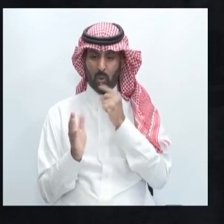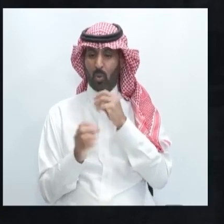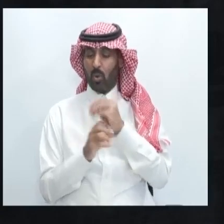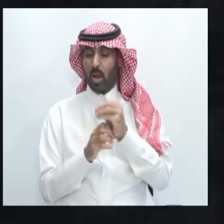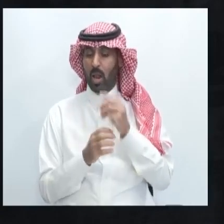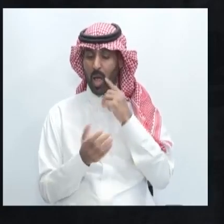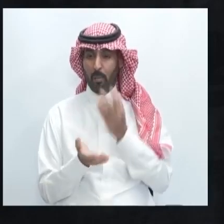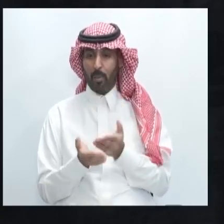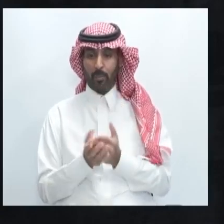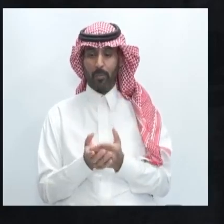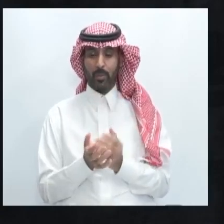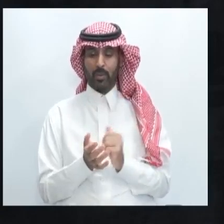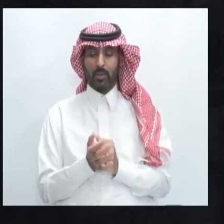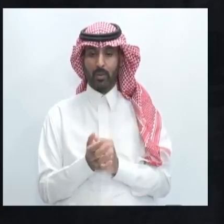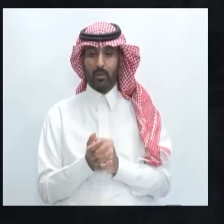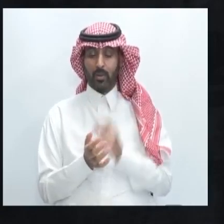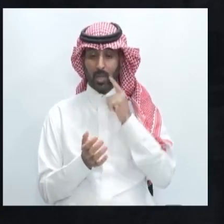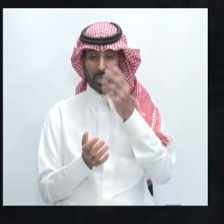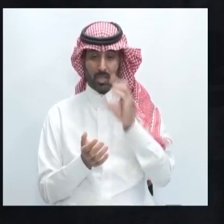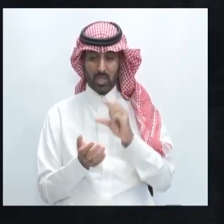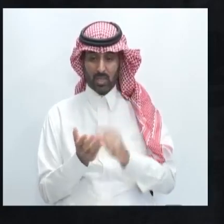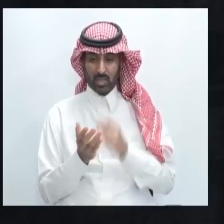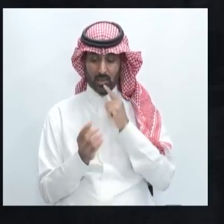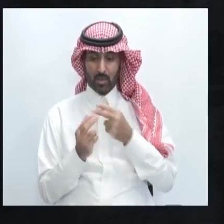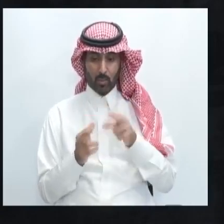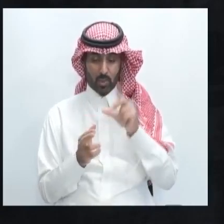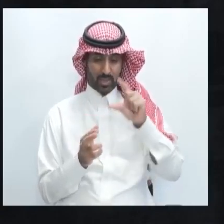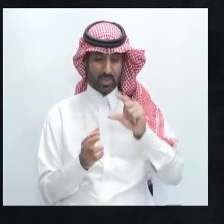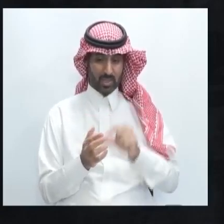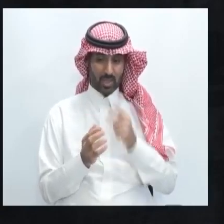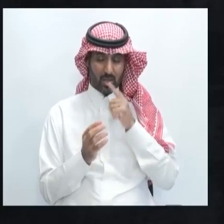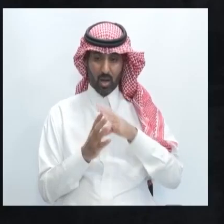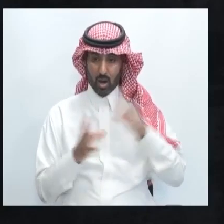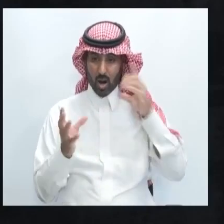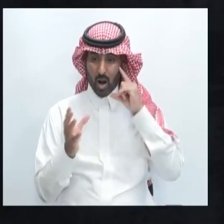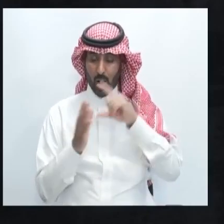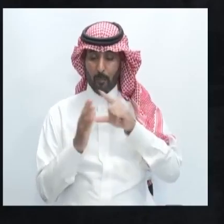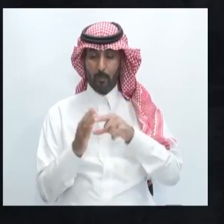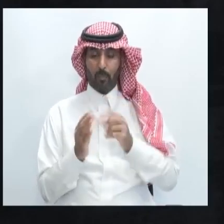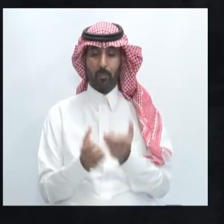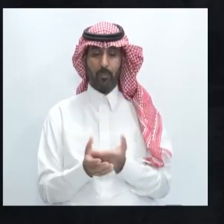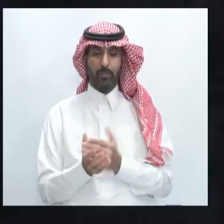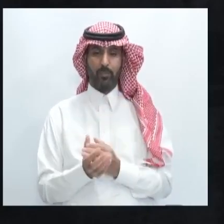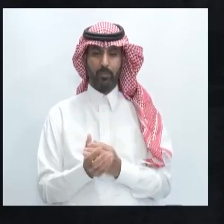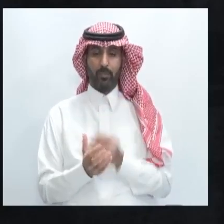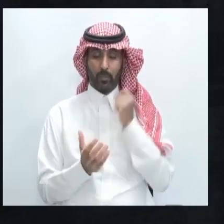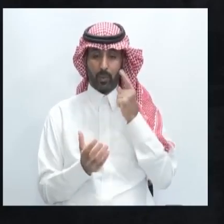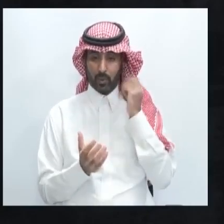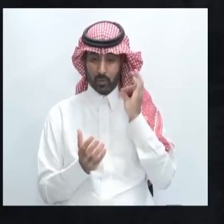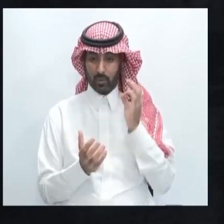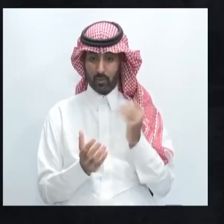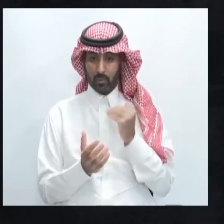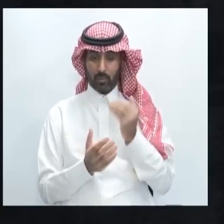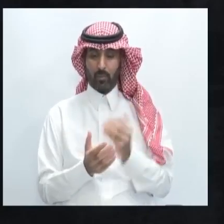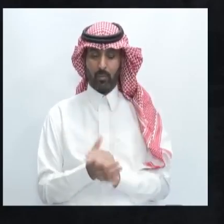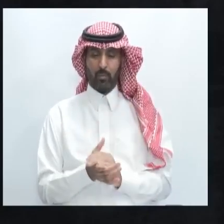مرارا وتكرارا الحد الاصغر هو موضوع مقدم الصغرى والحد الاكبر هو محمول مقدم للكبرى لا ننسى هذه